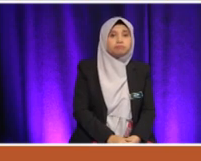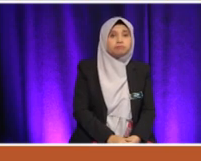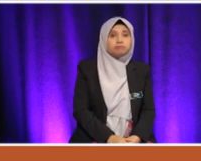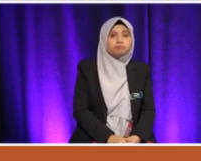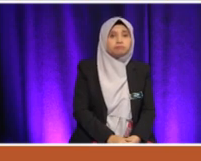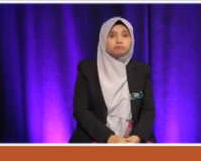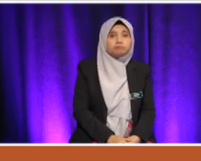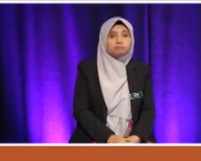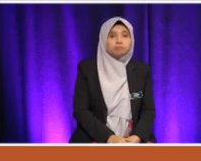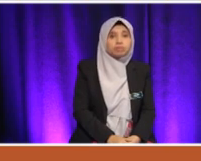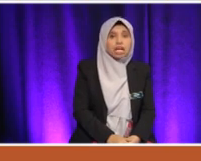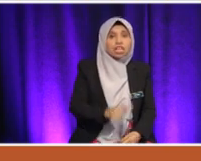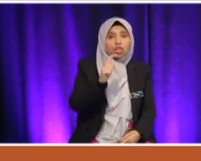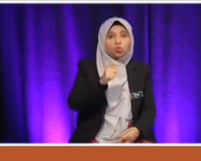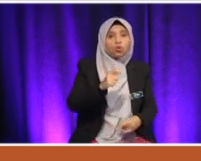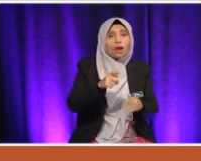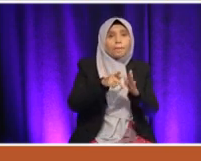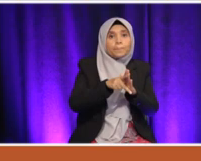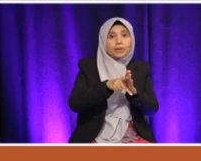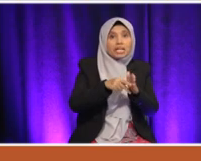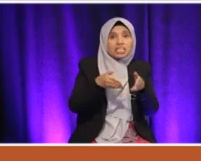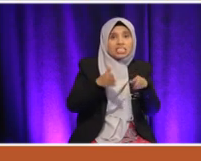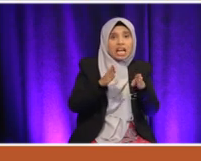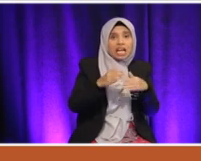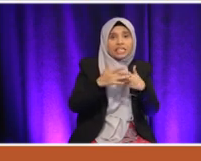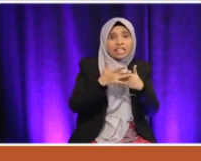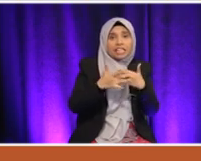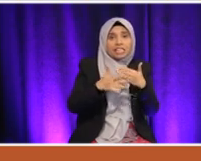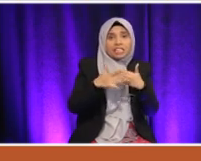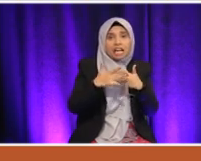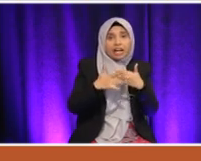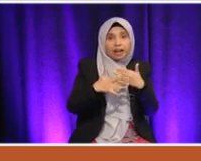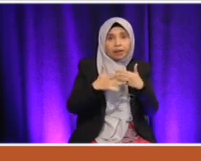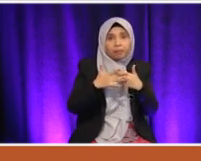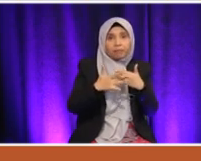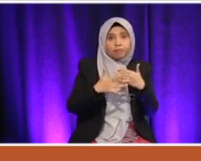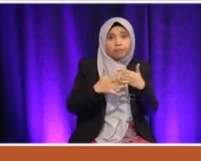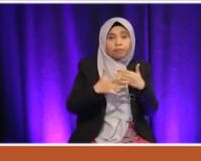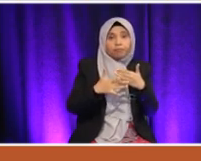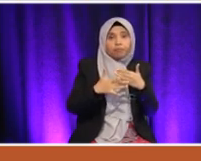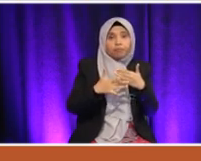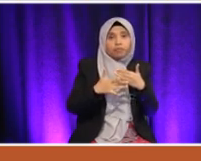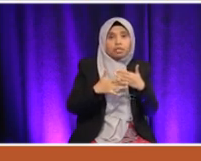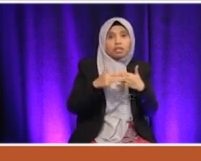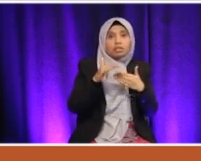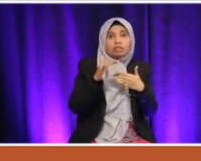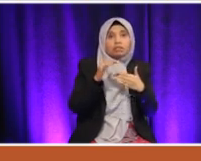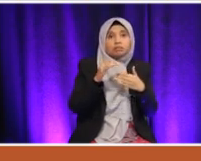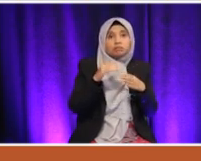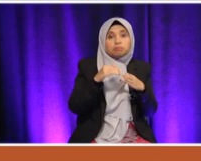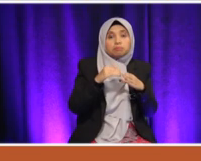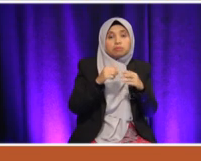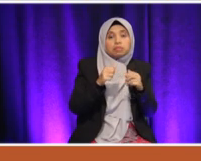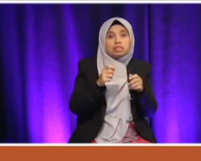Tentukan peredaran darah dengan 10 soal Tentukan peredaran darah dengan